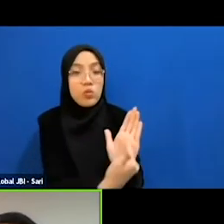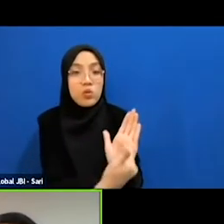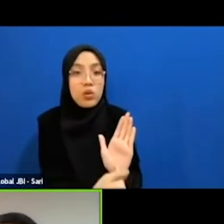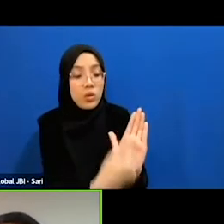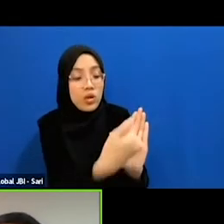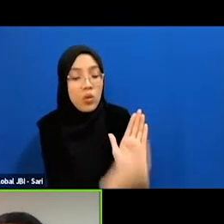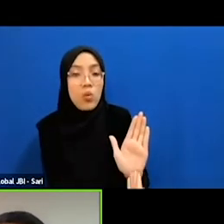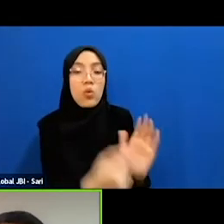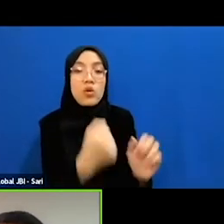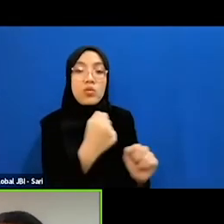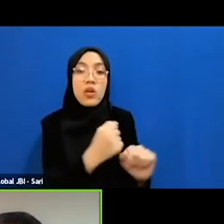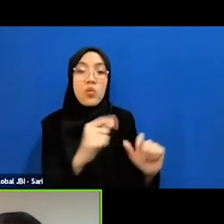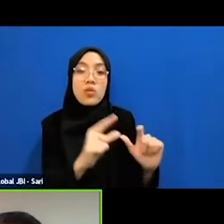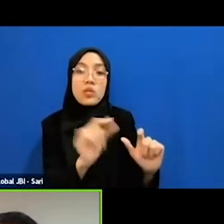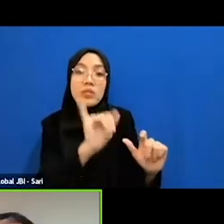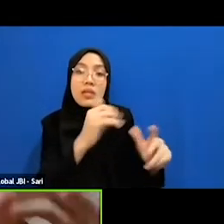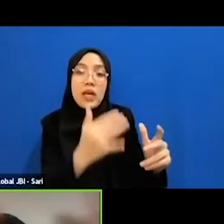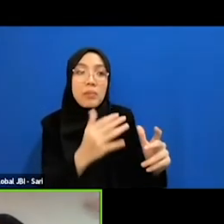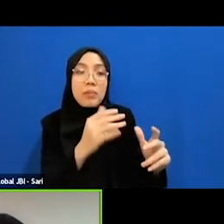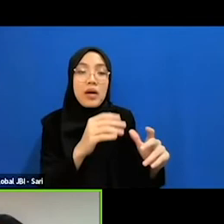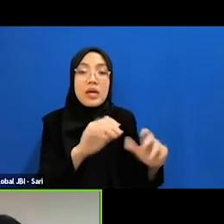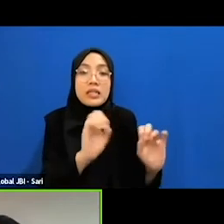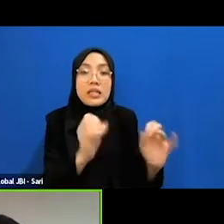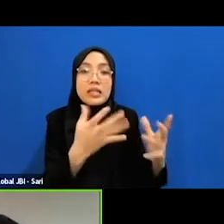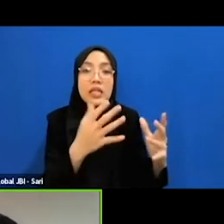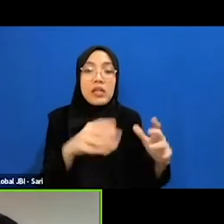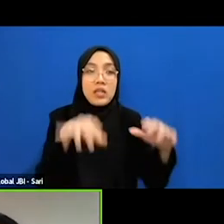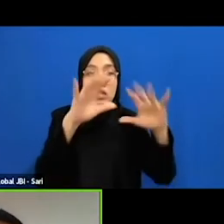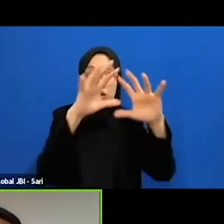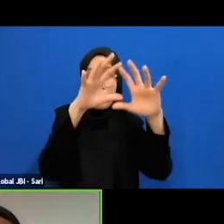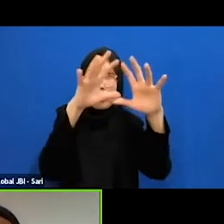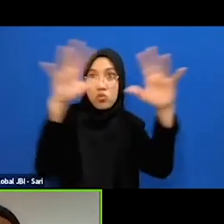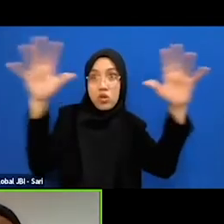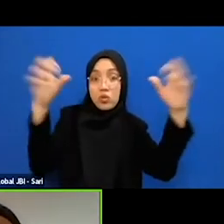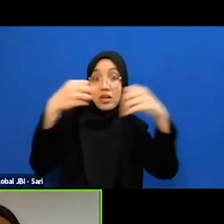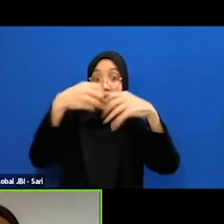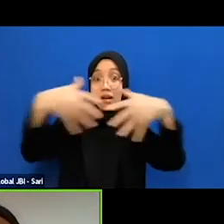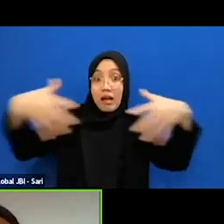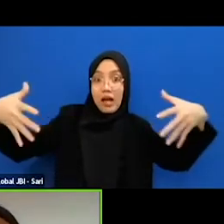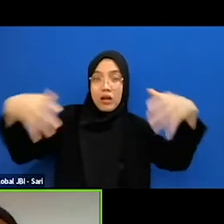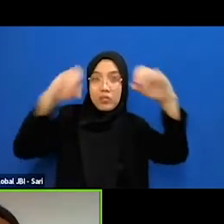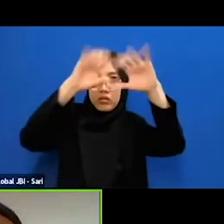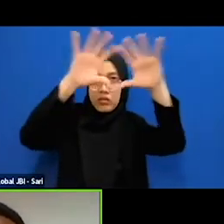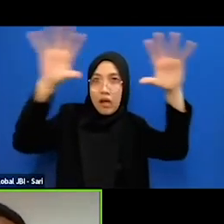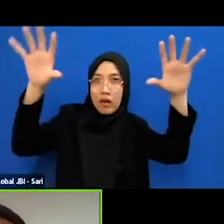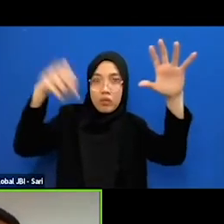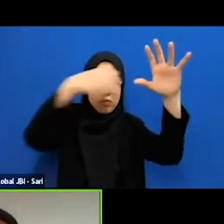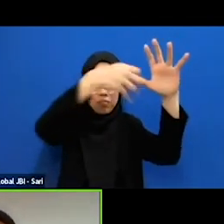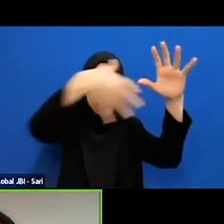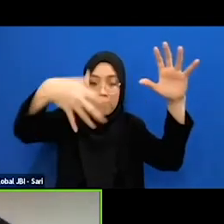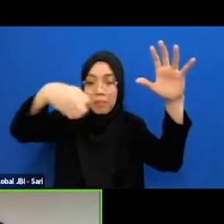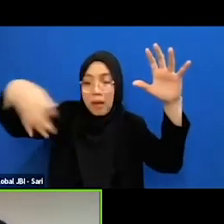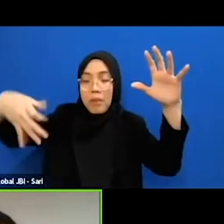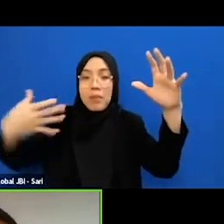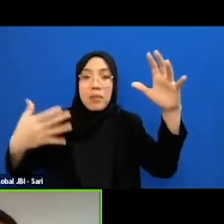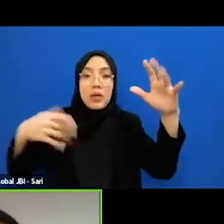using itu letaknya ada di sini di dalam kerangka besar untuk memenuhi